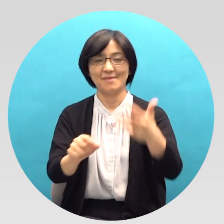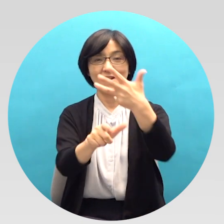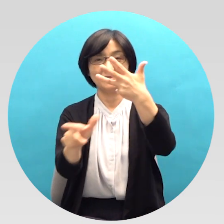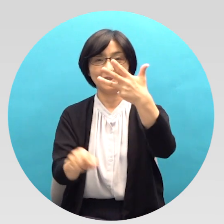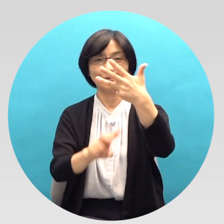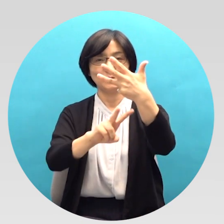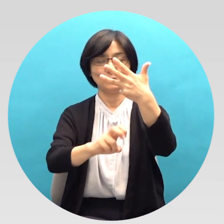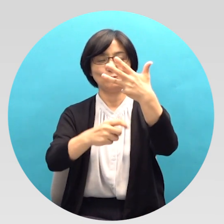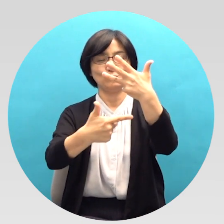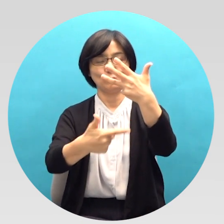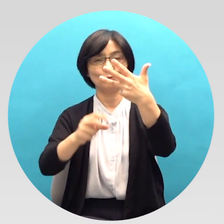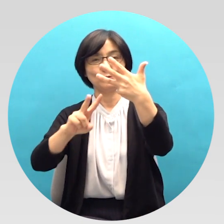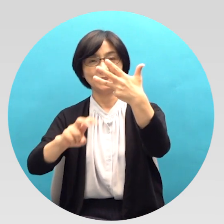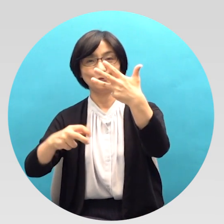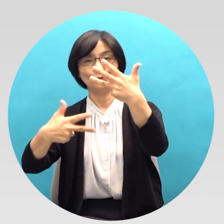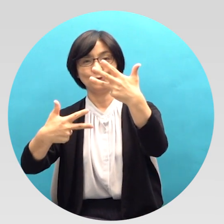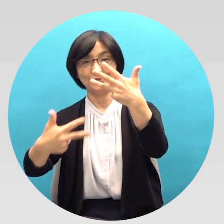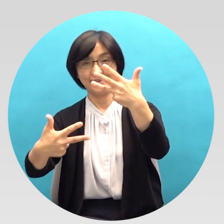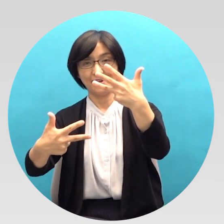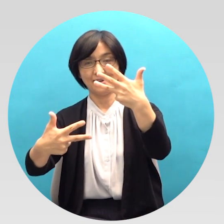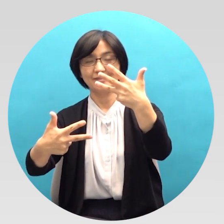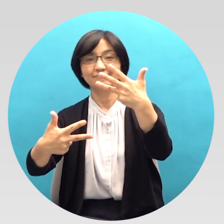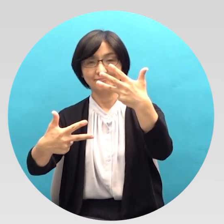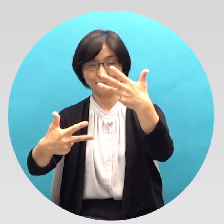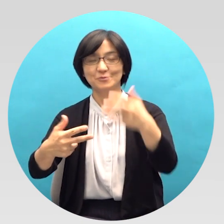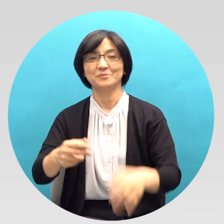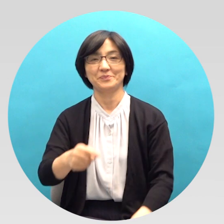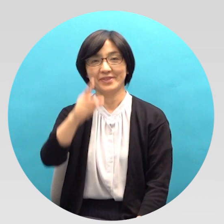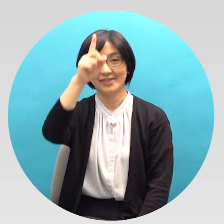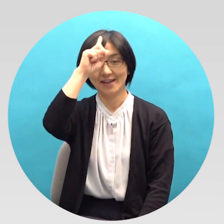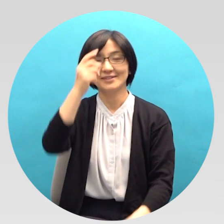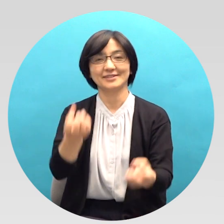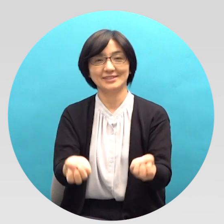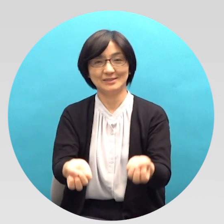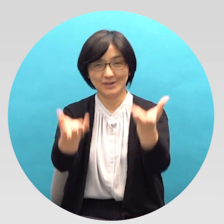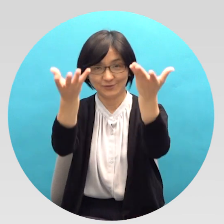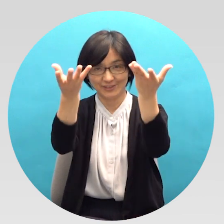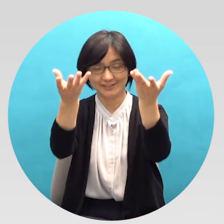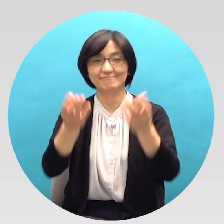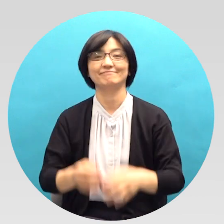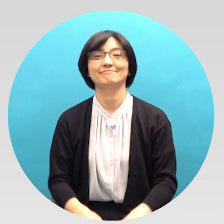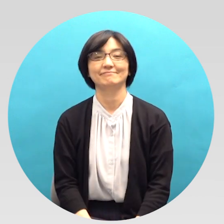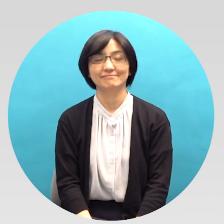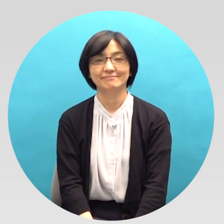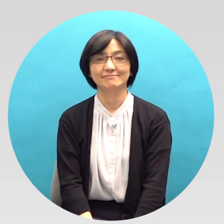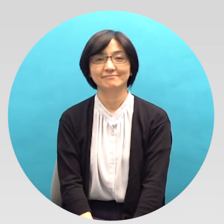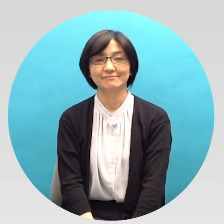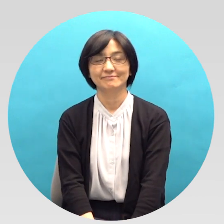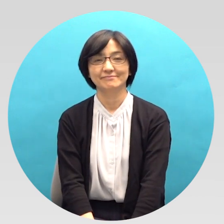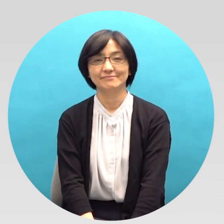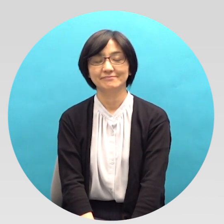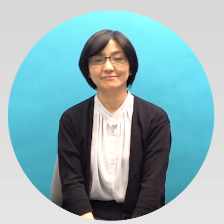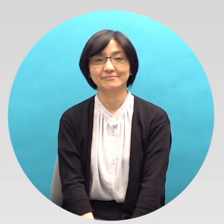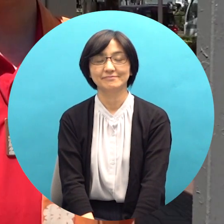の26日、27日に行われる高崎祭りを紹介します。